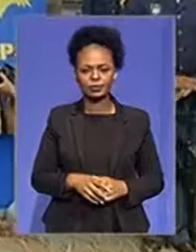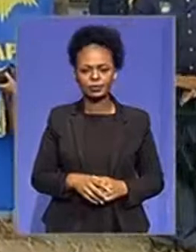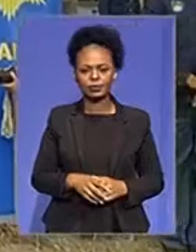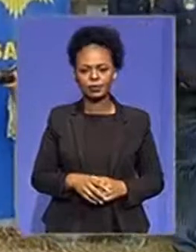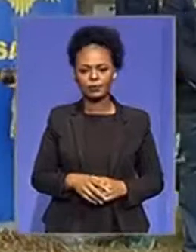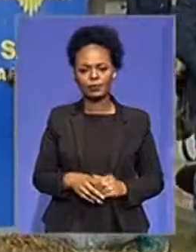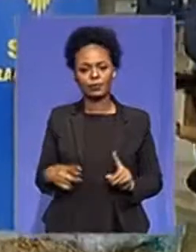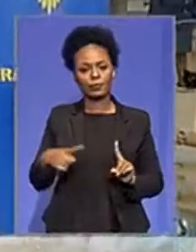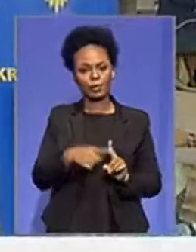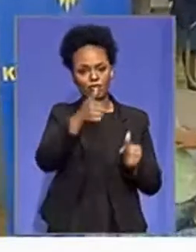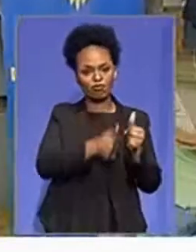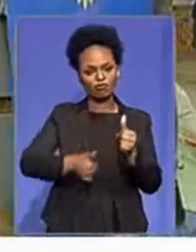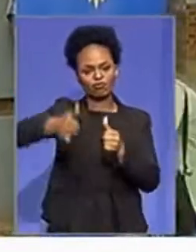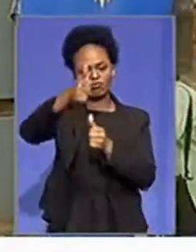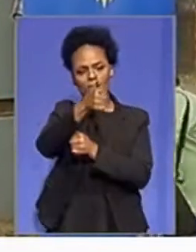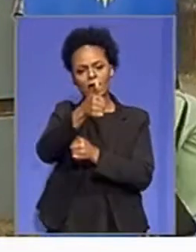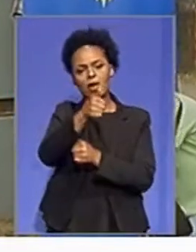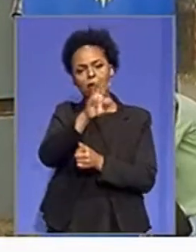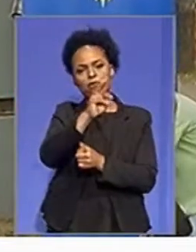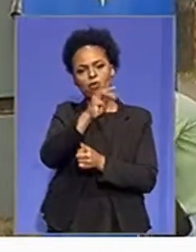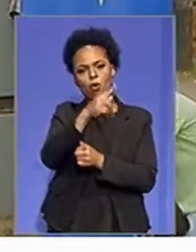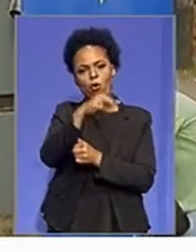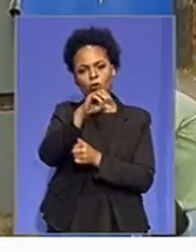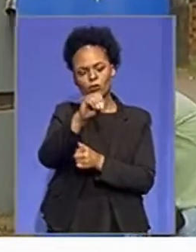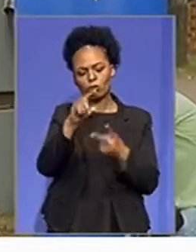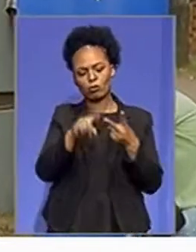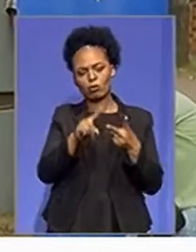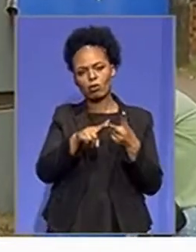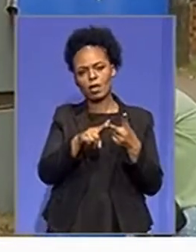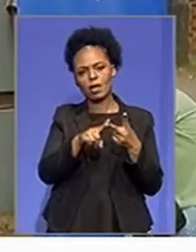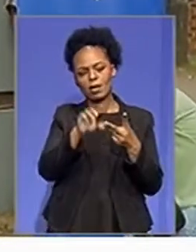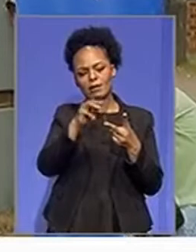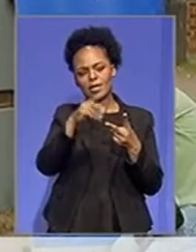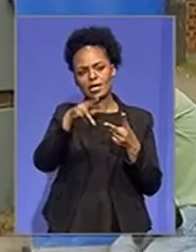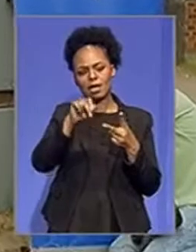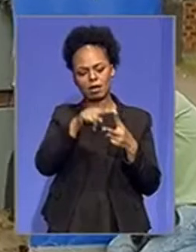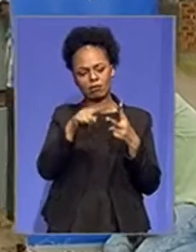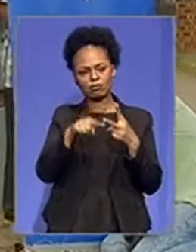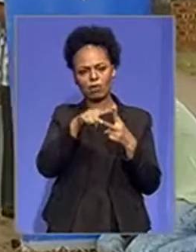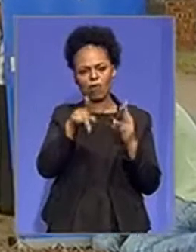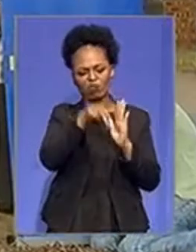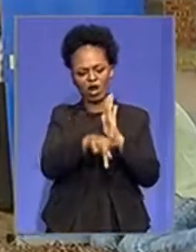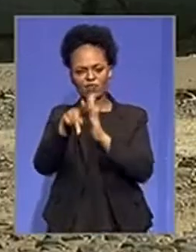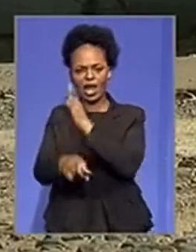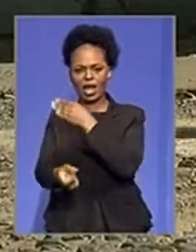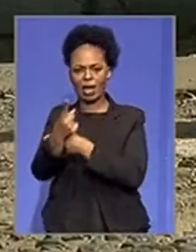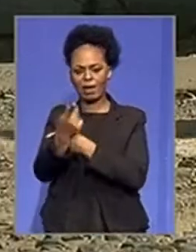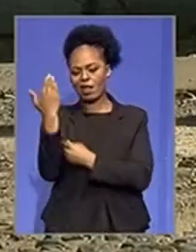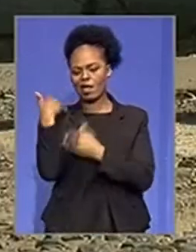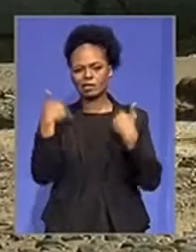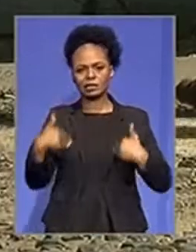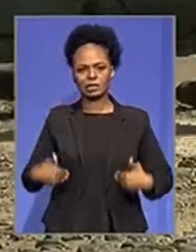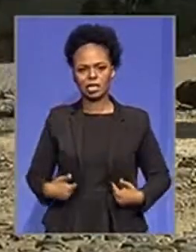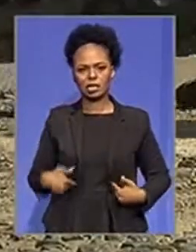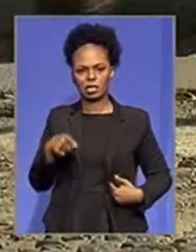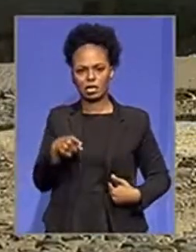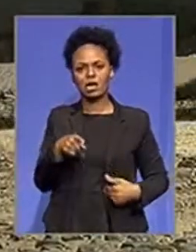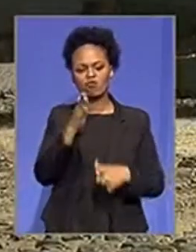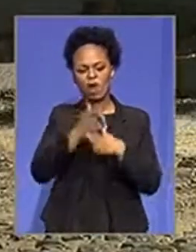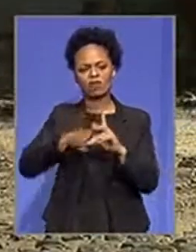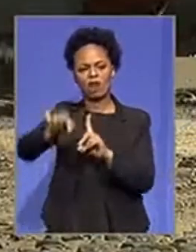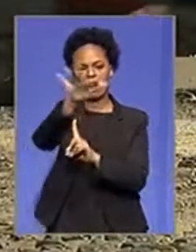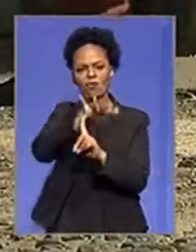Sajene Mnakwazo Mdoko le Constable Mnina wa Breakfast ba ile ba hlokofatswa harampa ya bosiu ka Sontaha ba ile ba thungwa mme ba